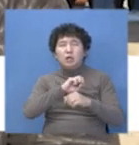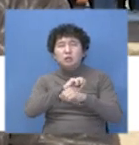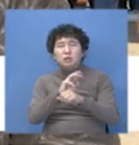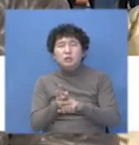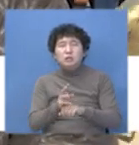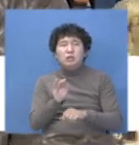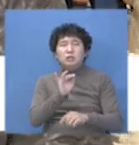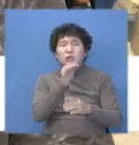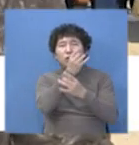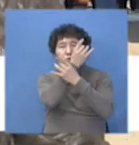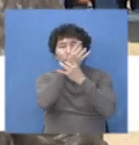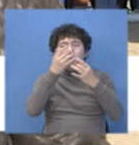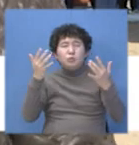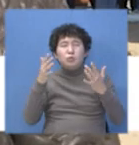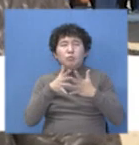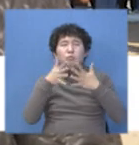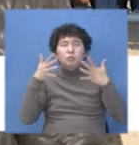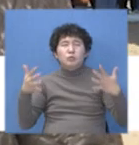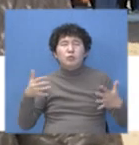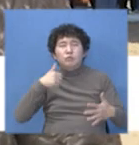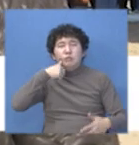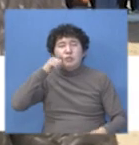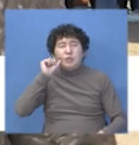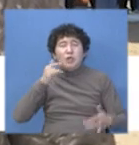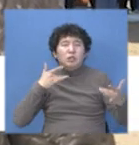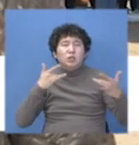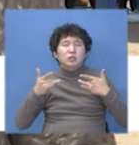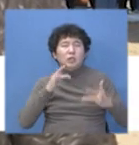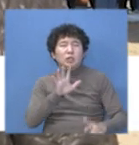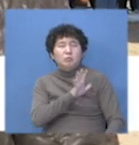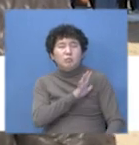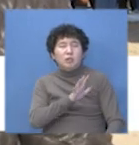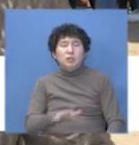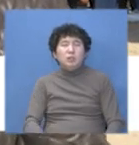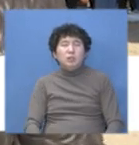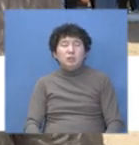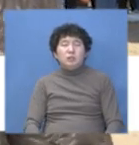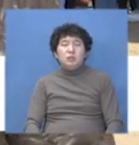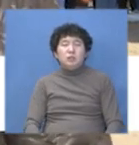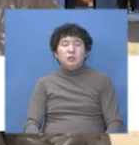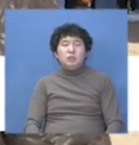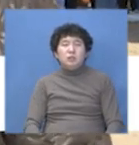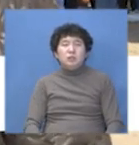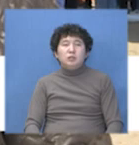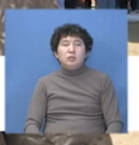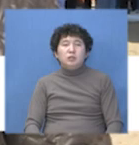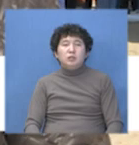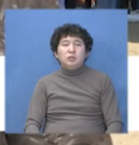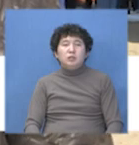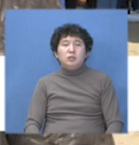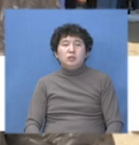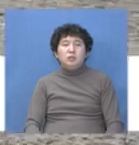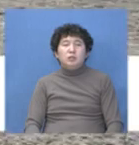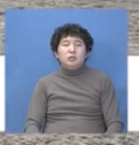мәдениет саласынан осы үлкен кеше концерт қойылды, сол міне әділ культура бөлімі